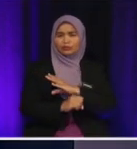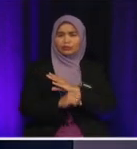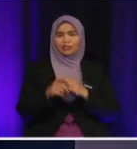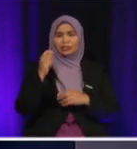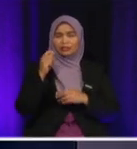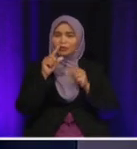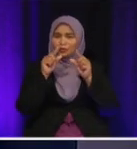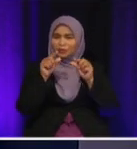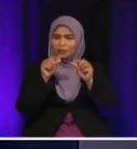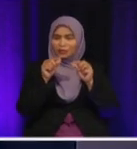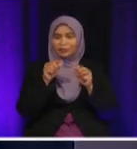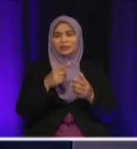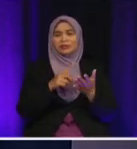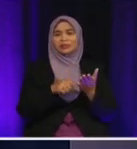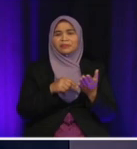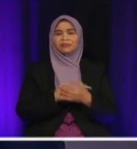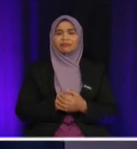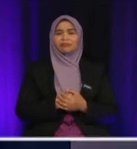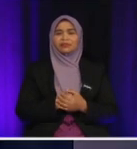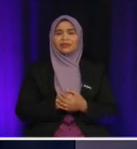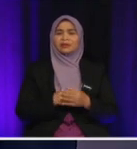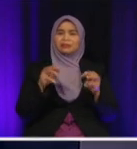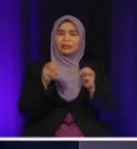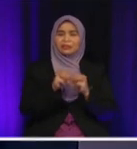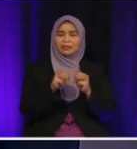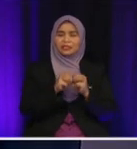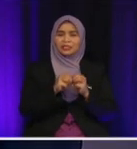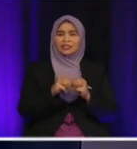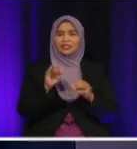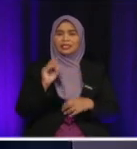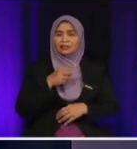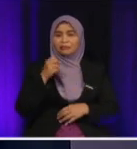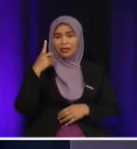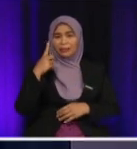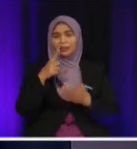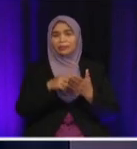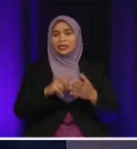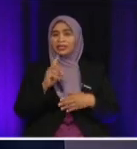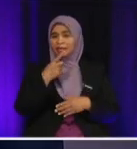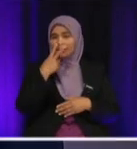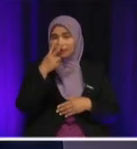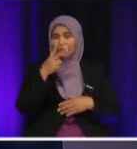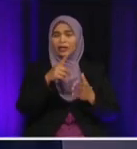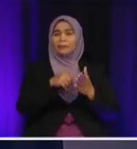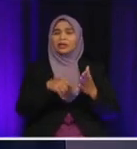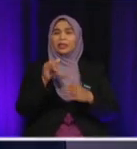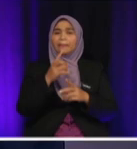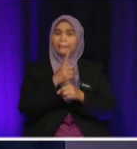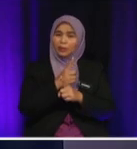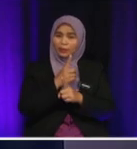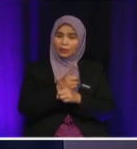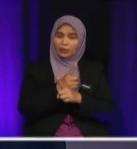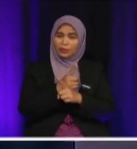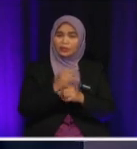aku kena hudud ni kan. Ataupun macam-macam lah kan. Yang kita faham mungkin. Tapi kita nak tengok sebenarnya ada jenis